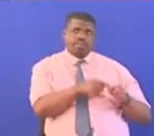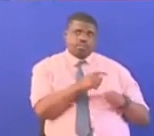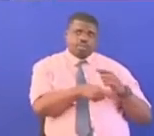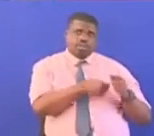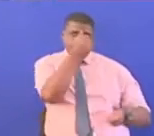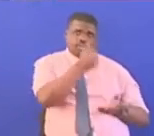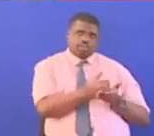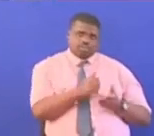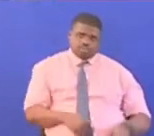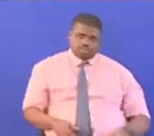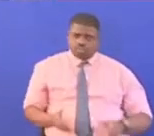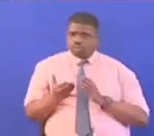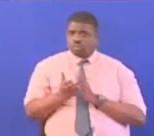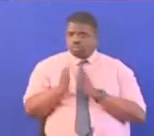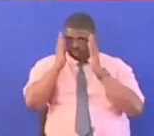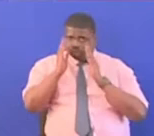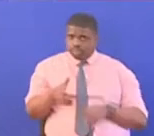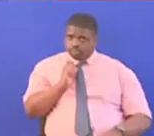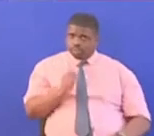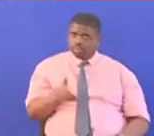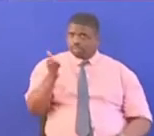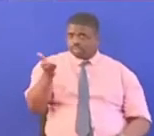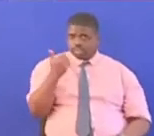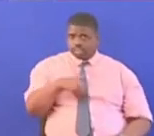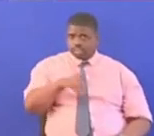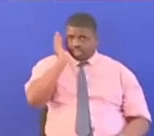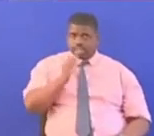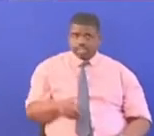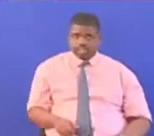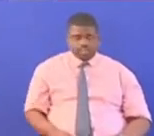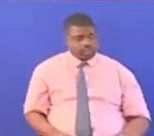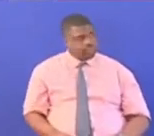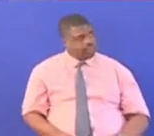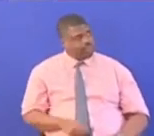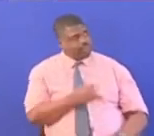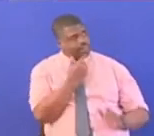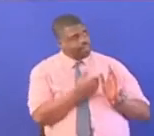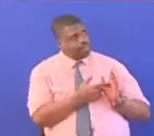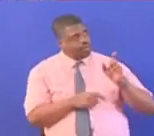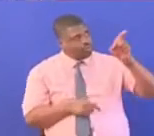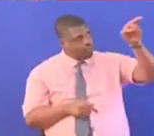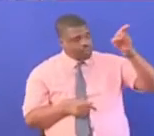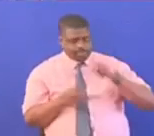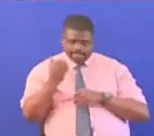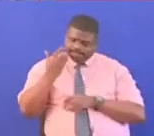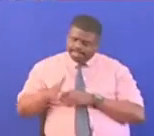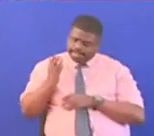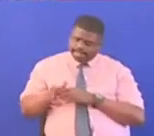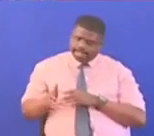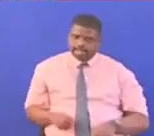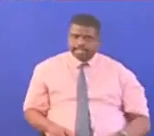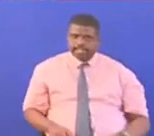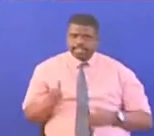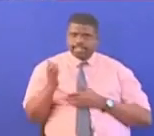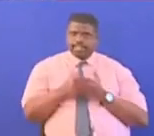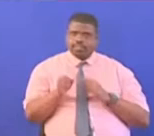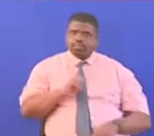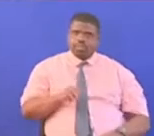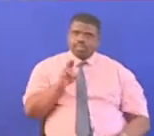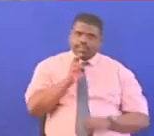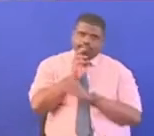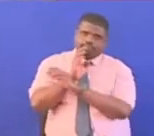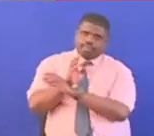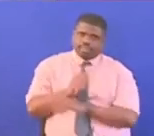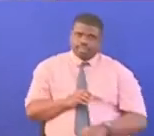maazimio. Niwaombe sana Mheshimiwa Spika, niombe sana serikali. Nitoe mfano tu wa kule Tanga. Kwenye eneo la wilaya ya Mkinga